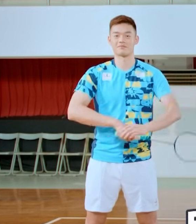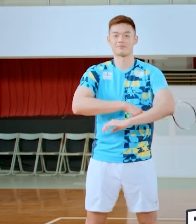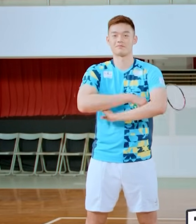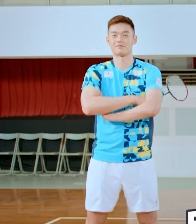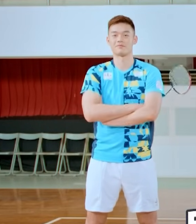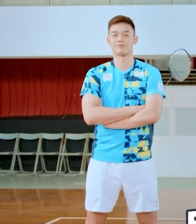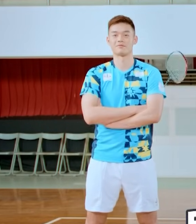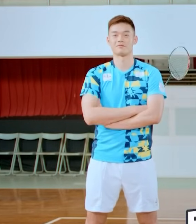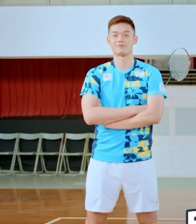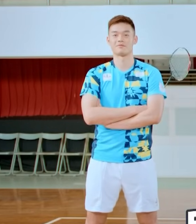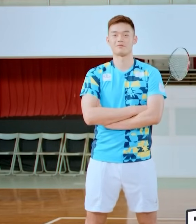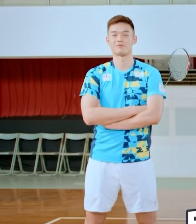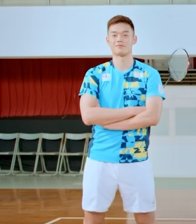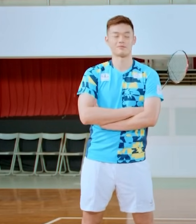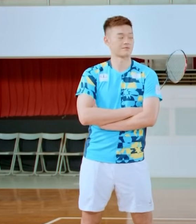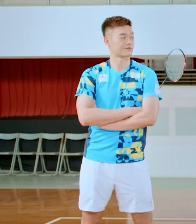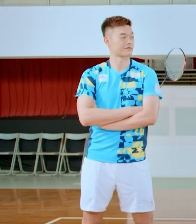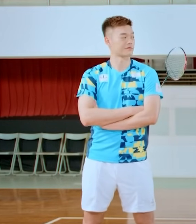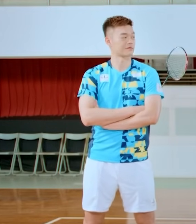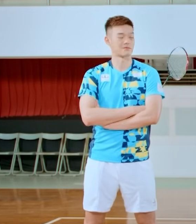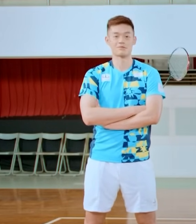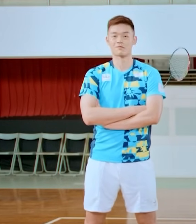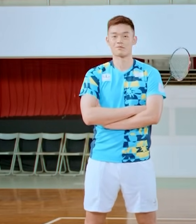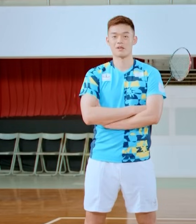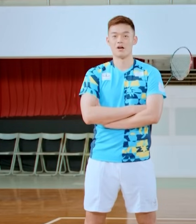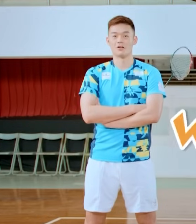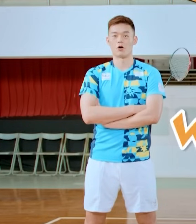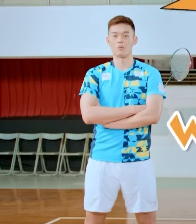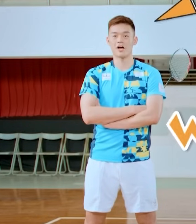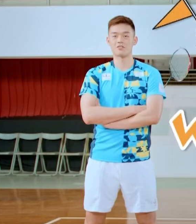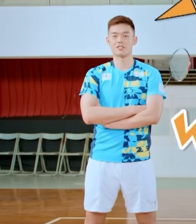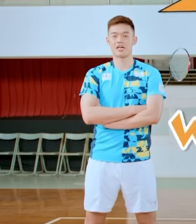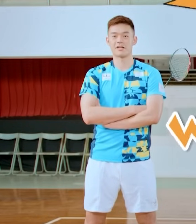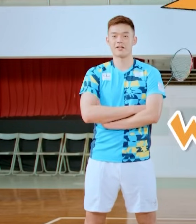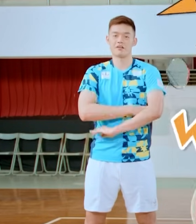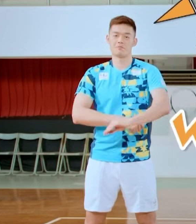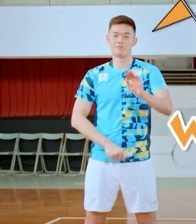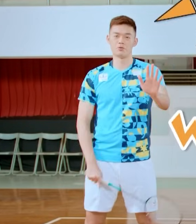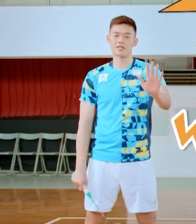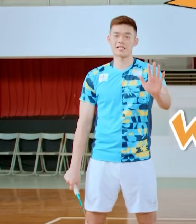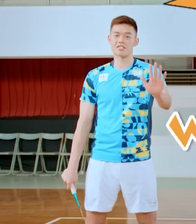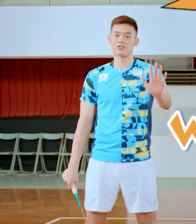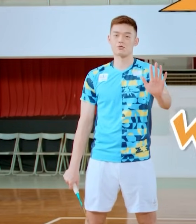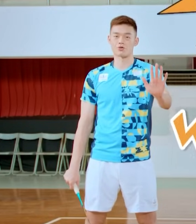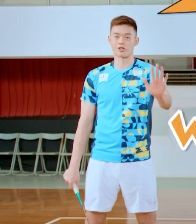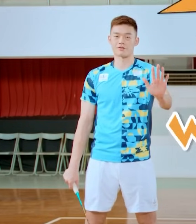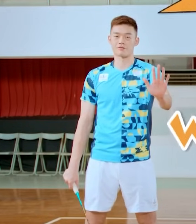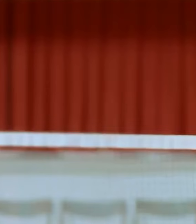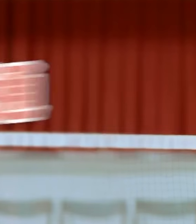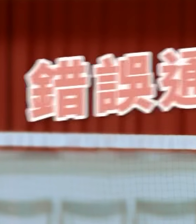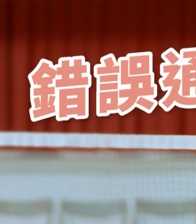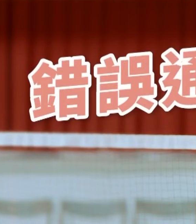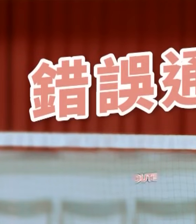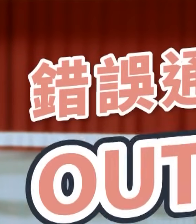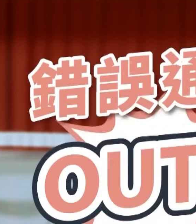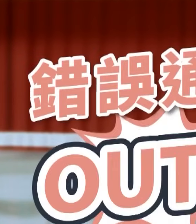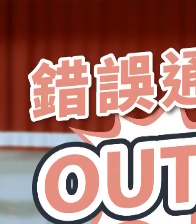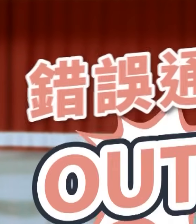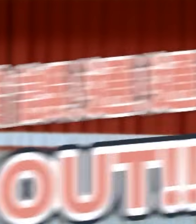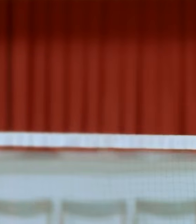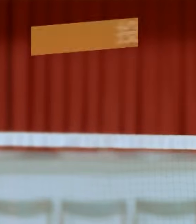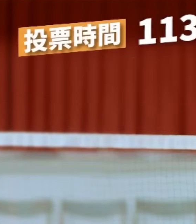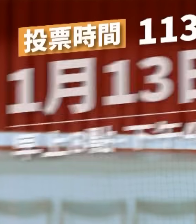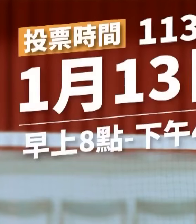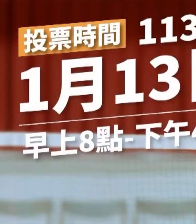啦，用赖面册才会各种方式邮票，会去罚钱哦。投票日迄天未当阁竞助选， 做无全无